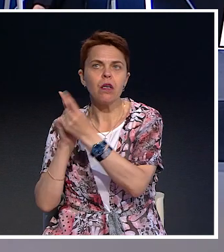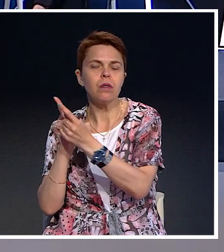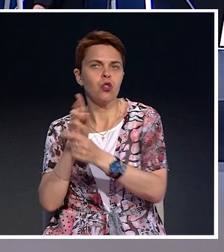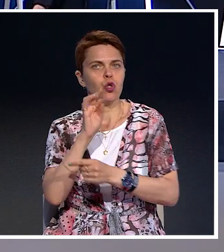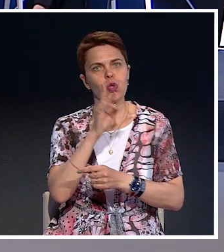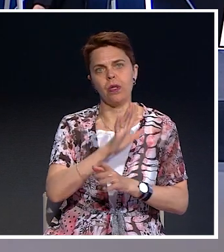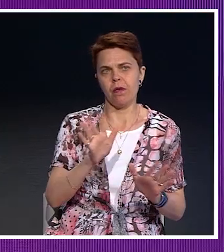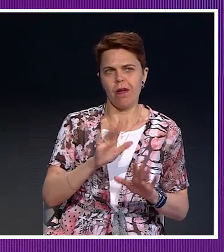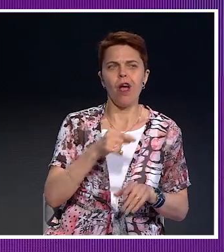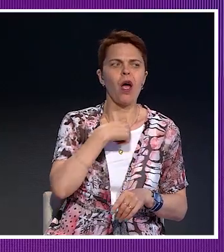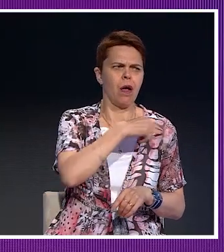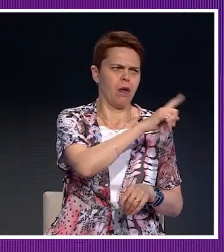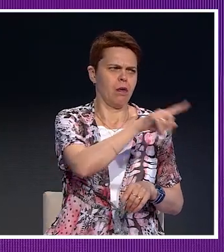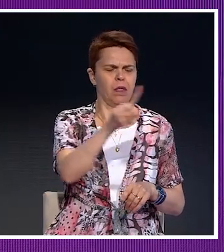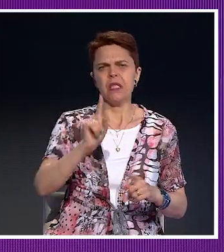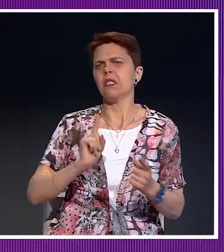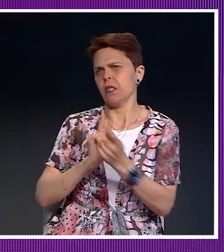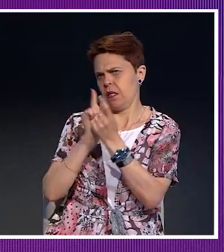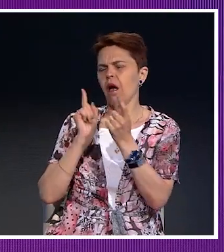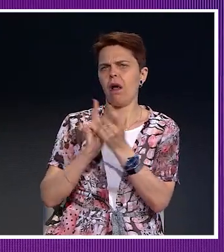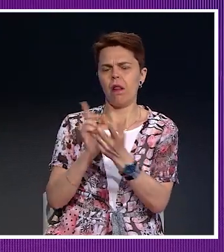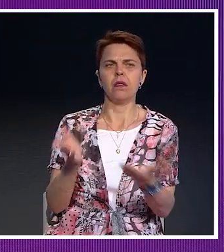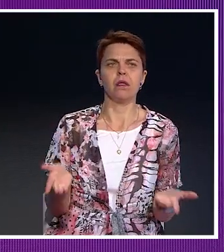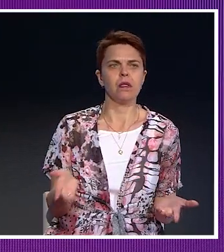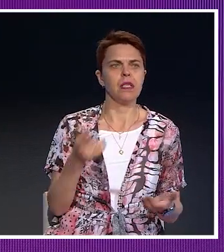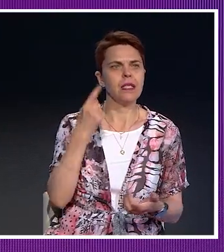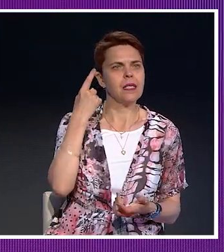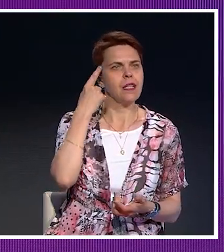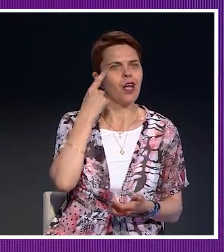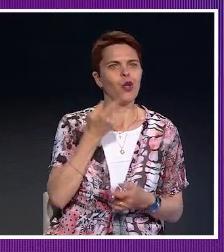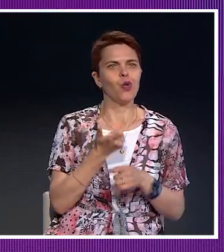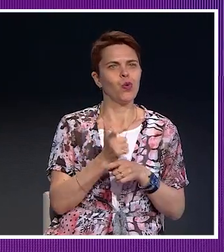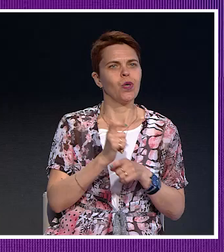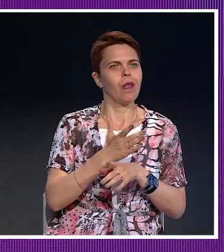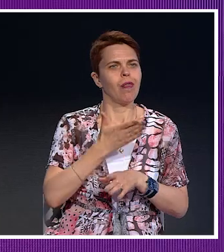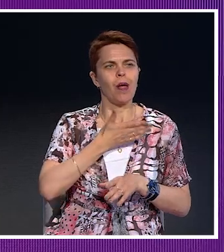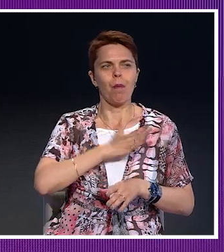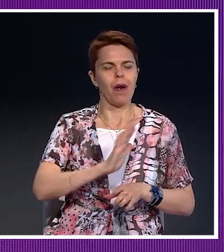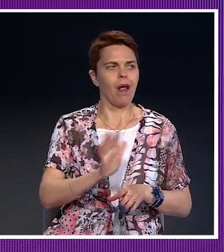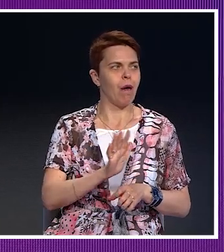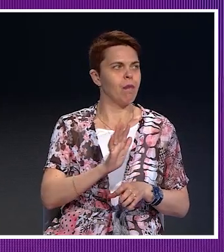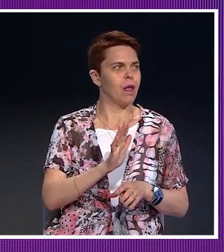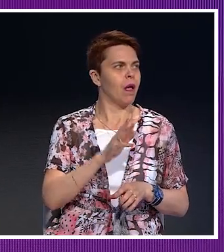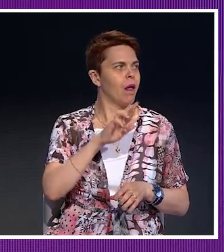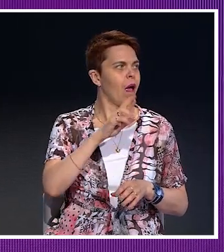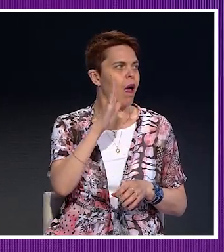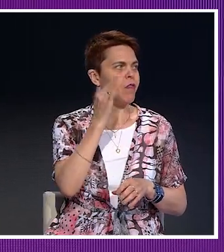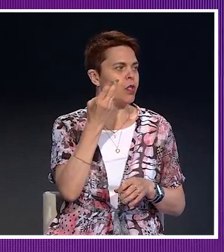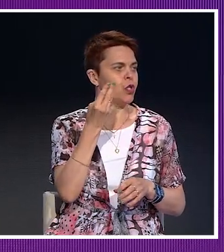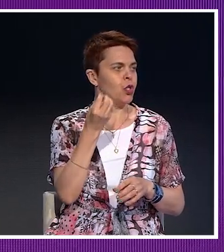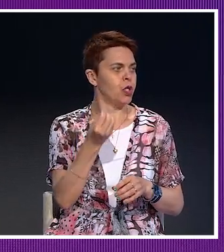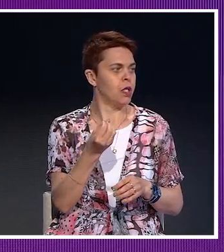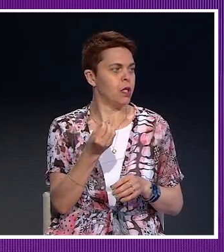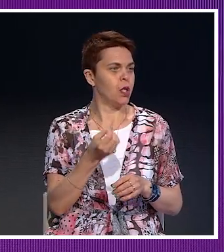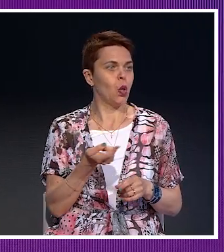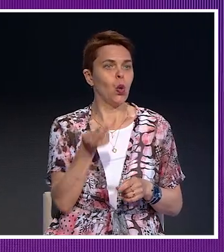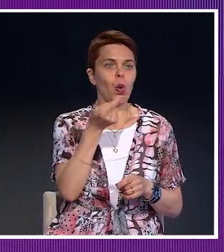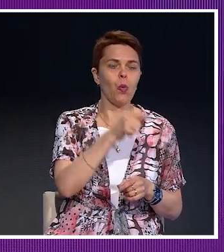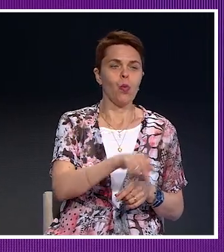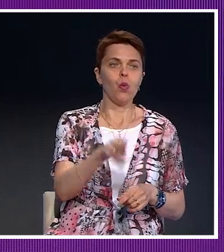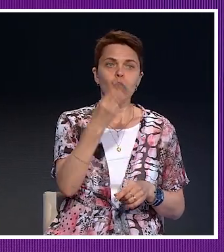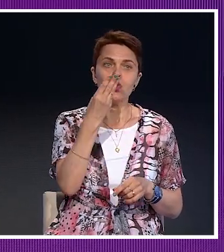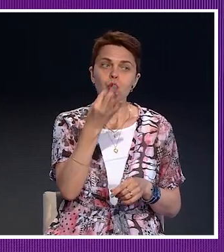стикалися? Я думаю, кожна з нас з цим стикалася. Знаєте, дуже неприємне явище насправді. Тому